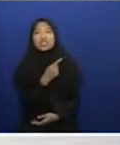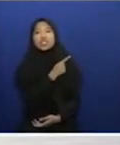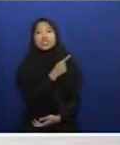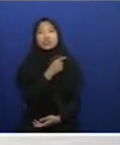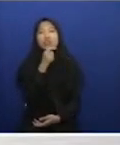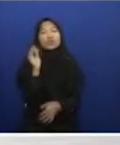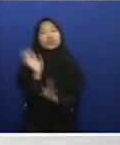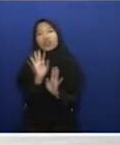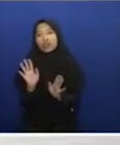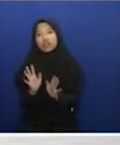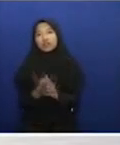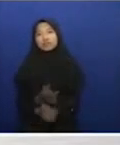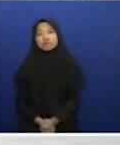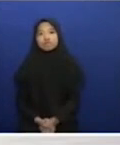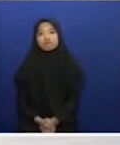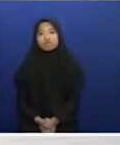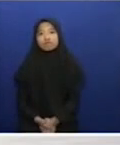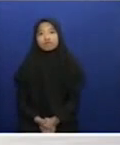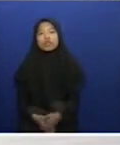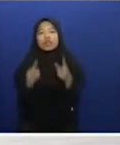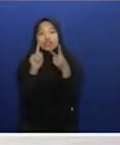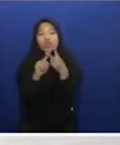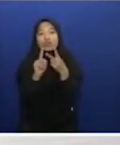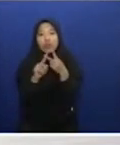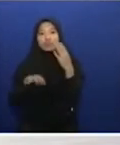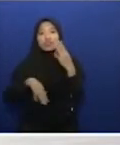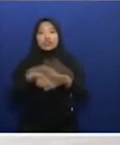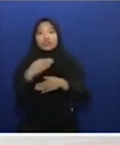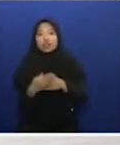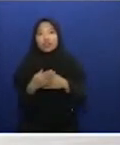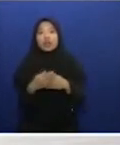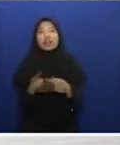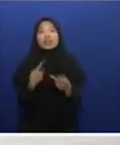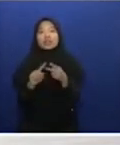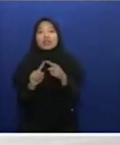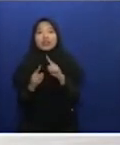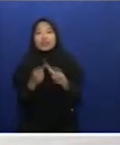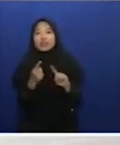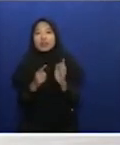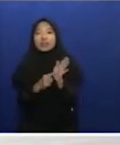kedua, adik-adik semua tahu bahwa Pak Jokowi